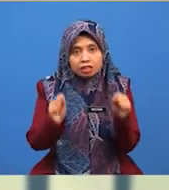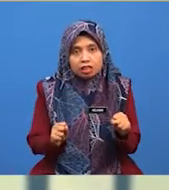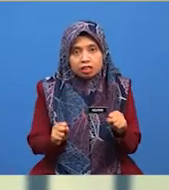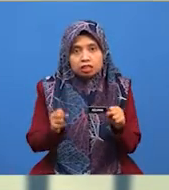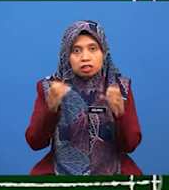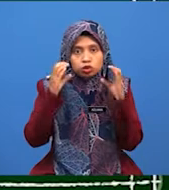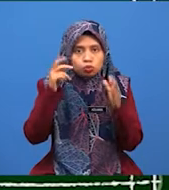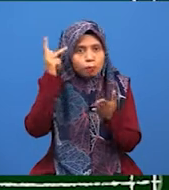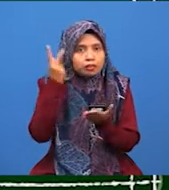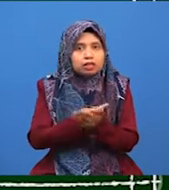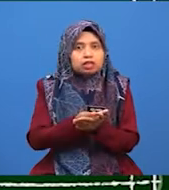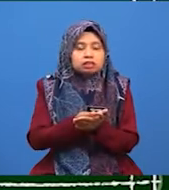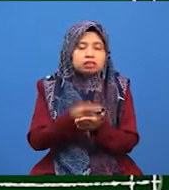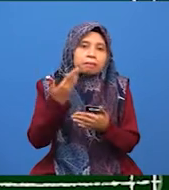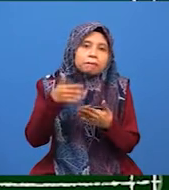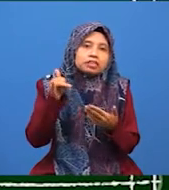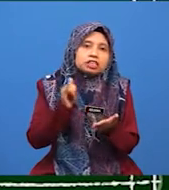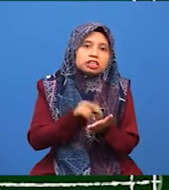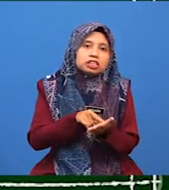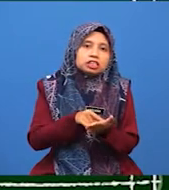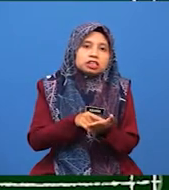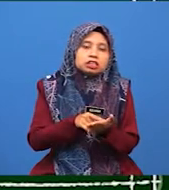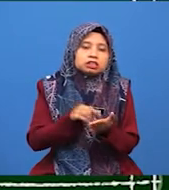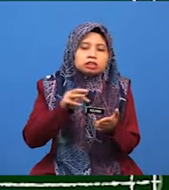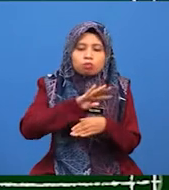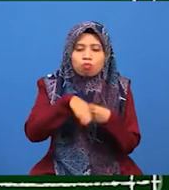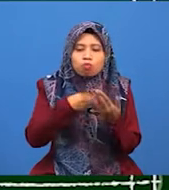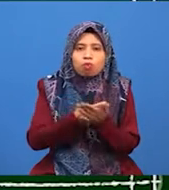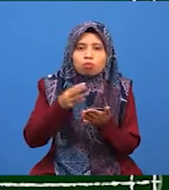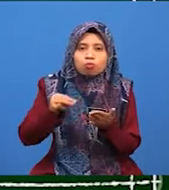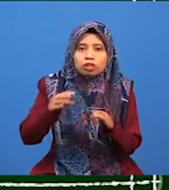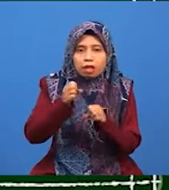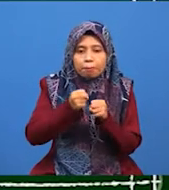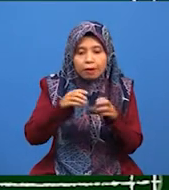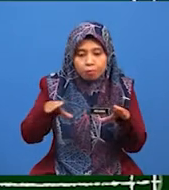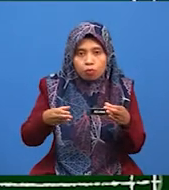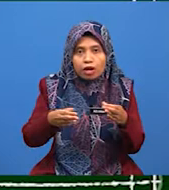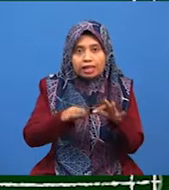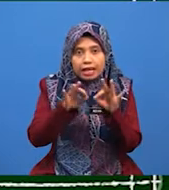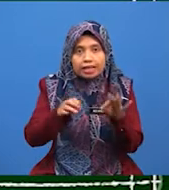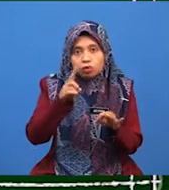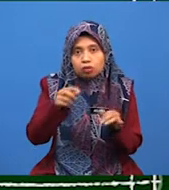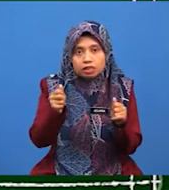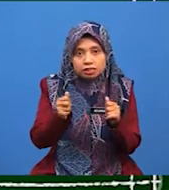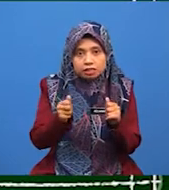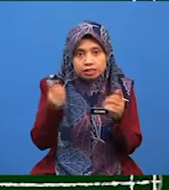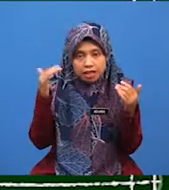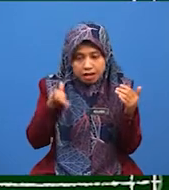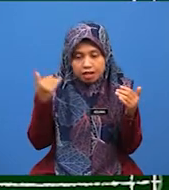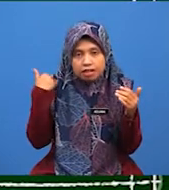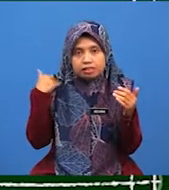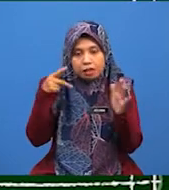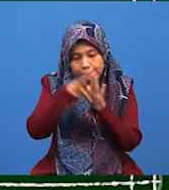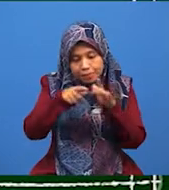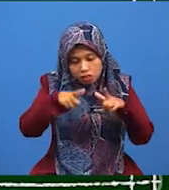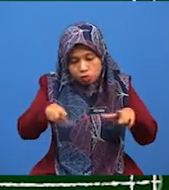Cikgu percaya selepas ini dapat membina ayat tunggal yang mempunyai